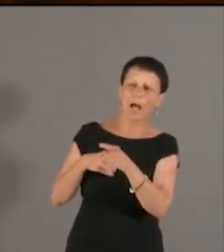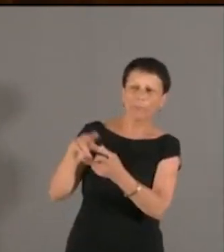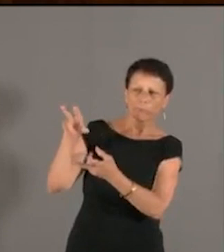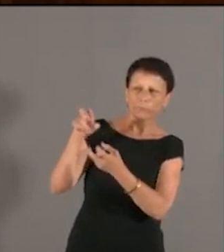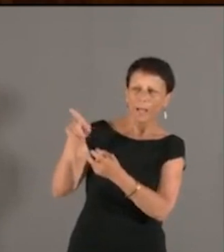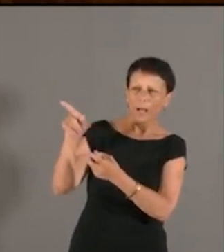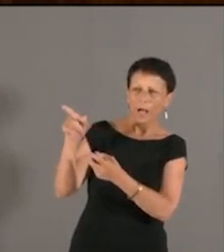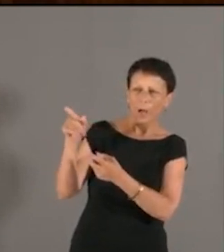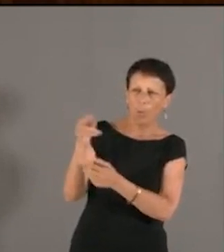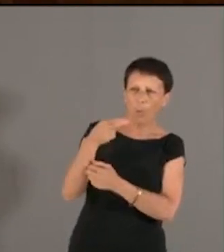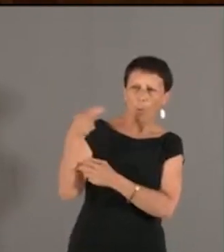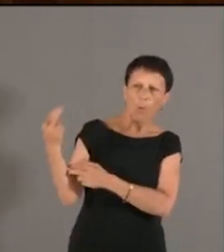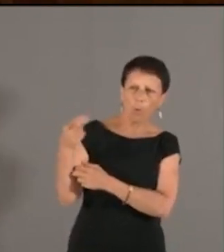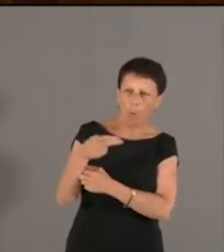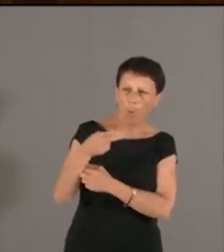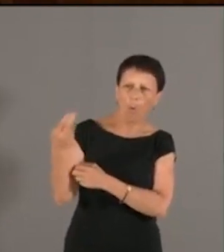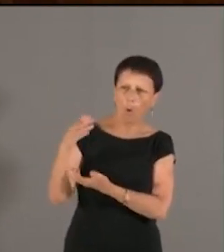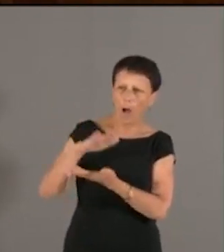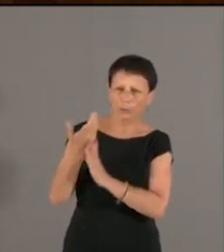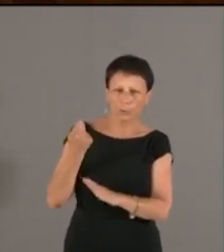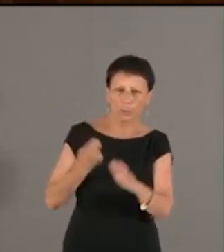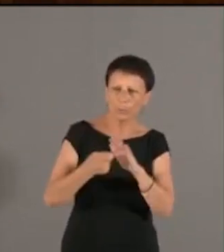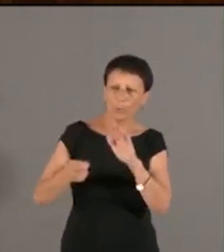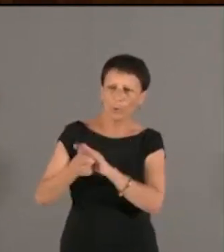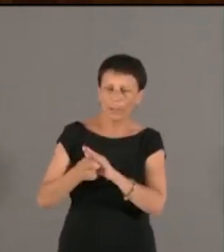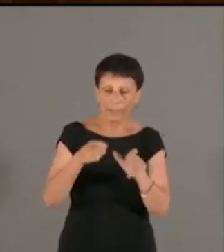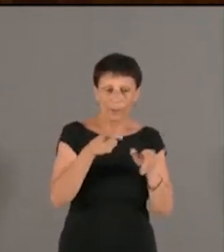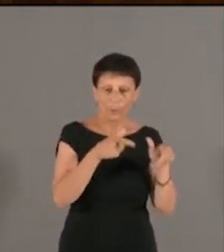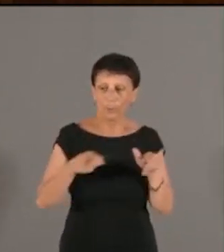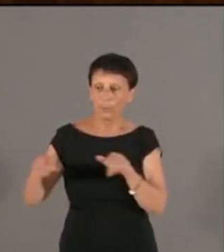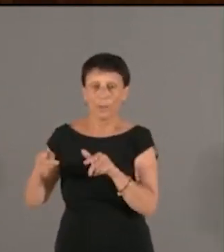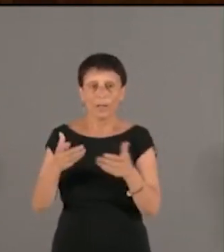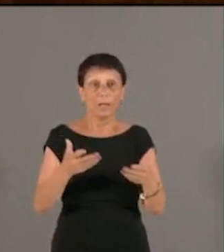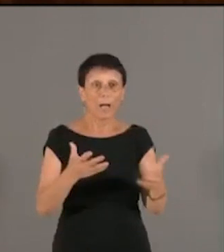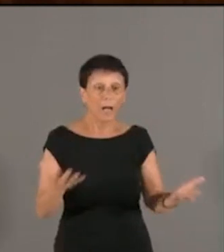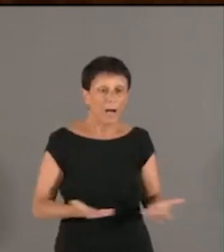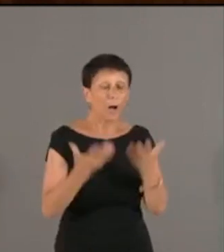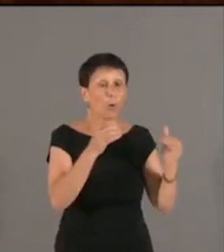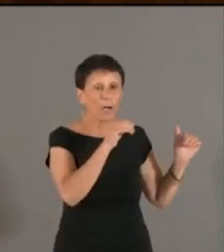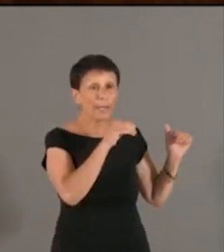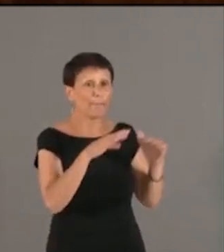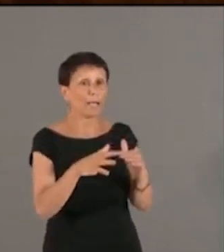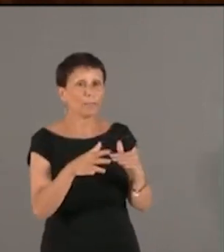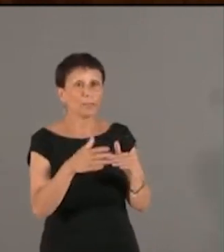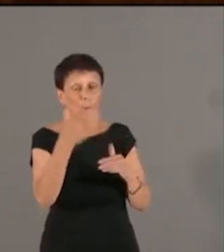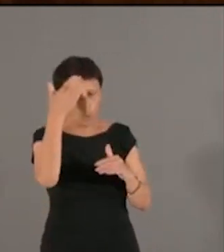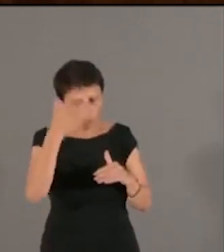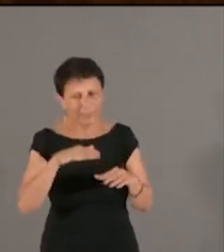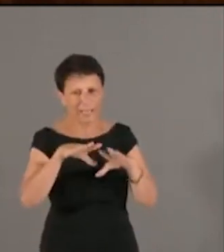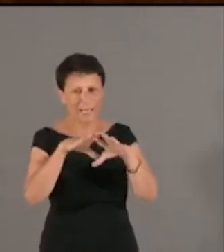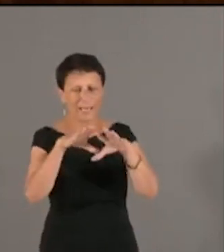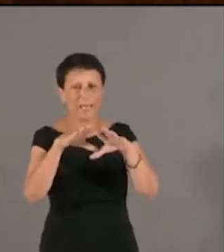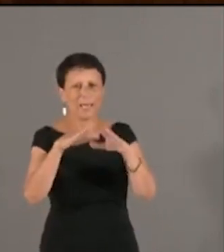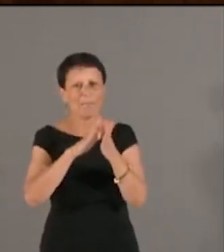qui tombent dans les poches de ces associations immigrationnistes, on le sait. On sait que Marseille est une ville accueillante pour les migrants et on ne